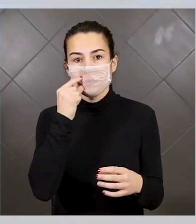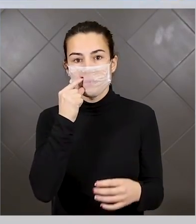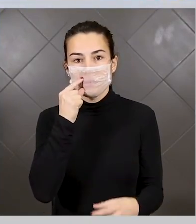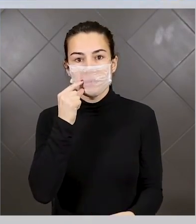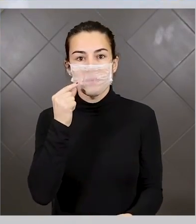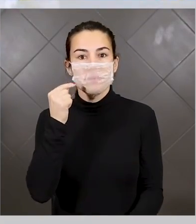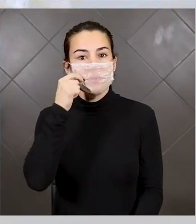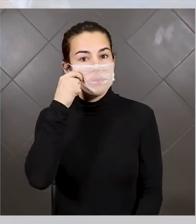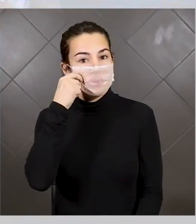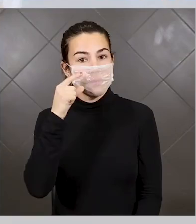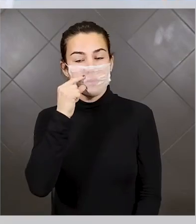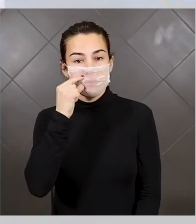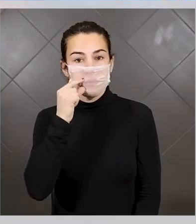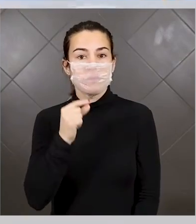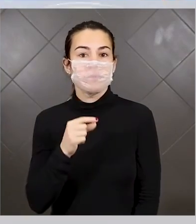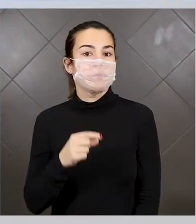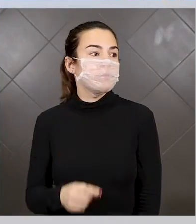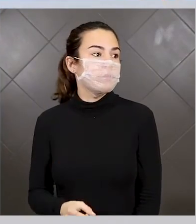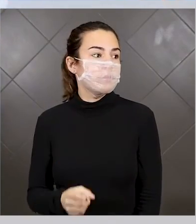que fa referència